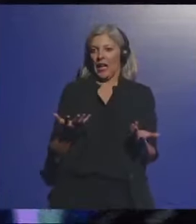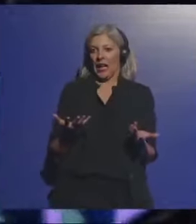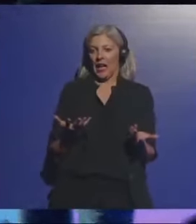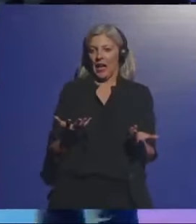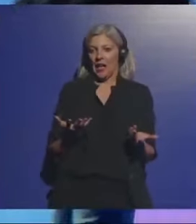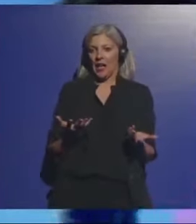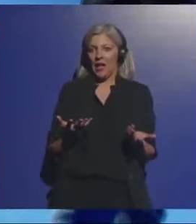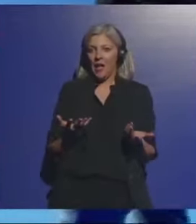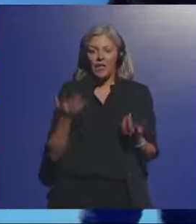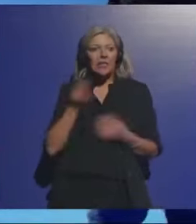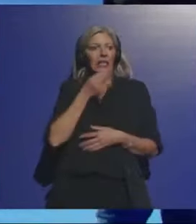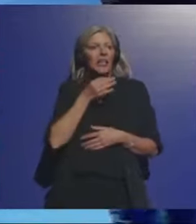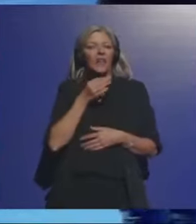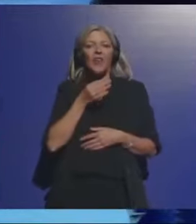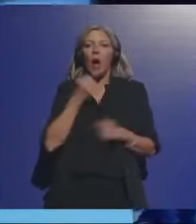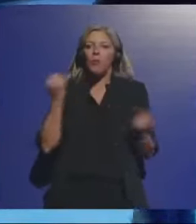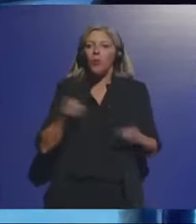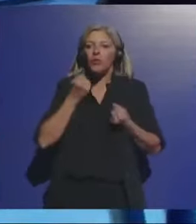bombardati